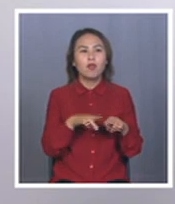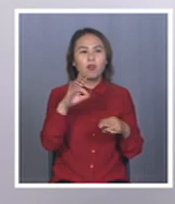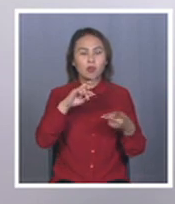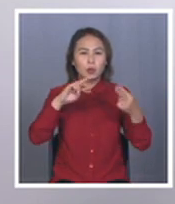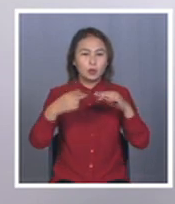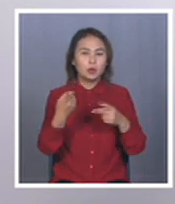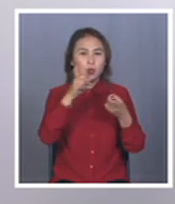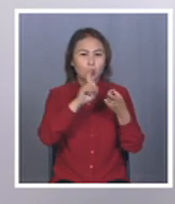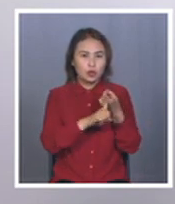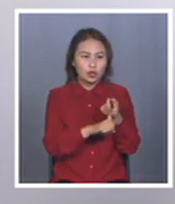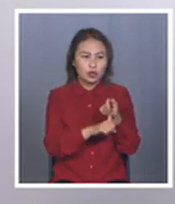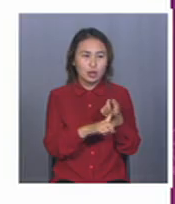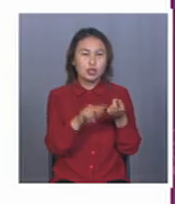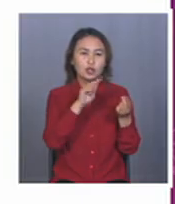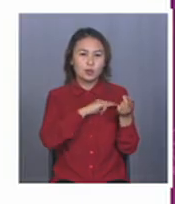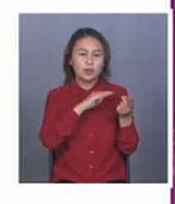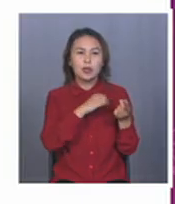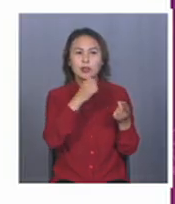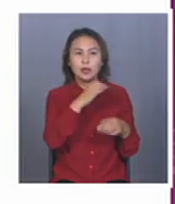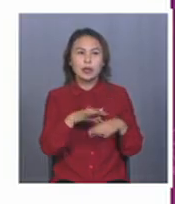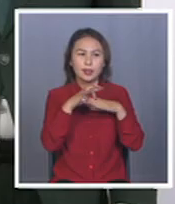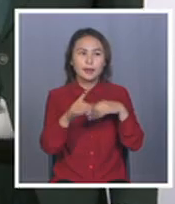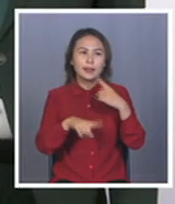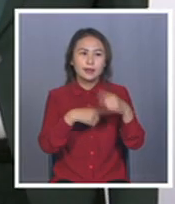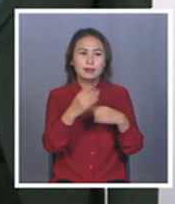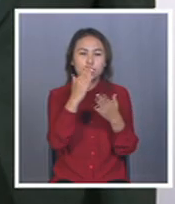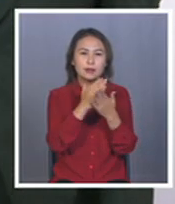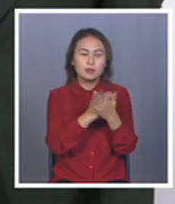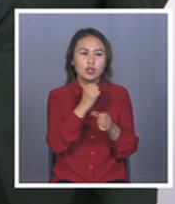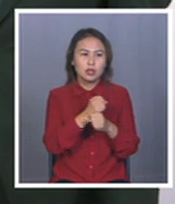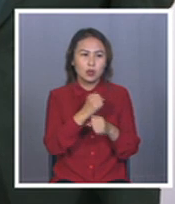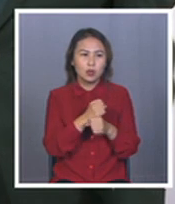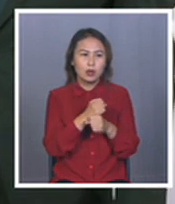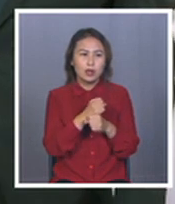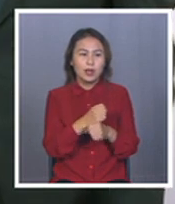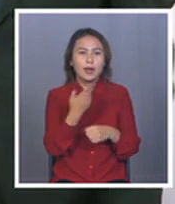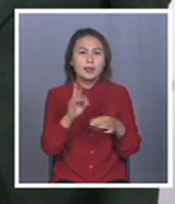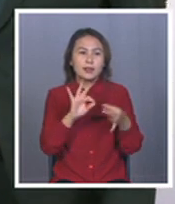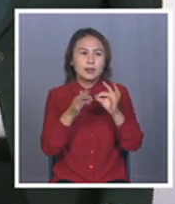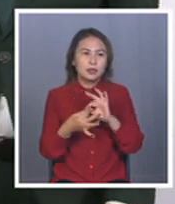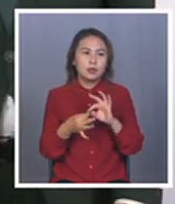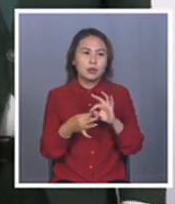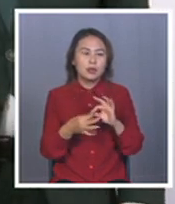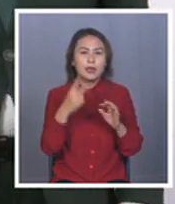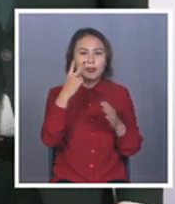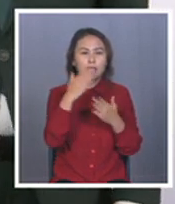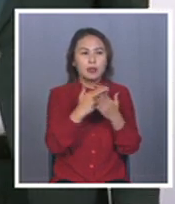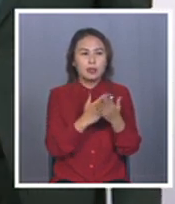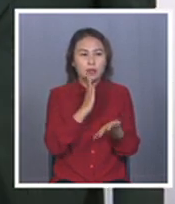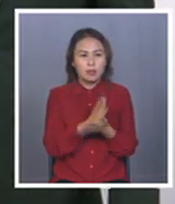бойынша жұмыс атқарайық. Келесі тізім жасау. Деректер блогында екі батырма